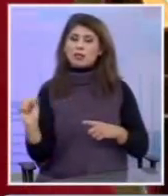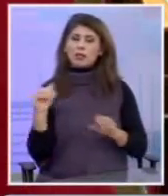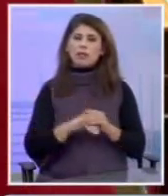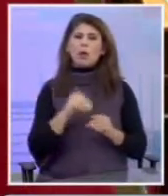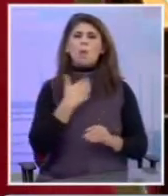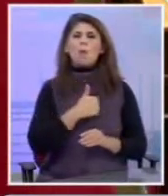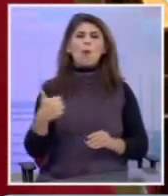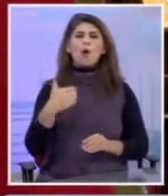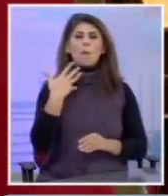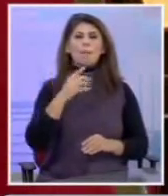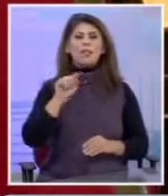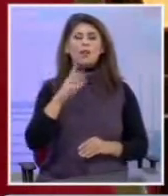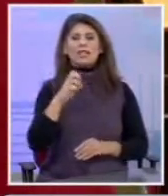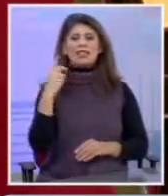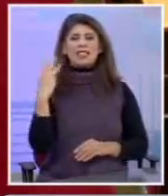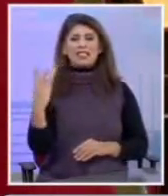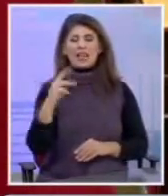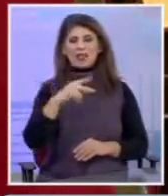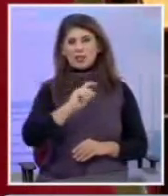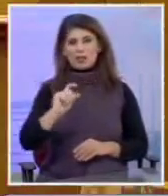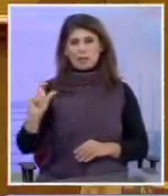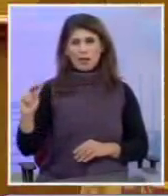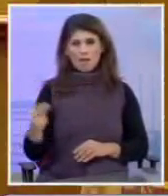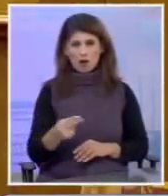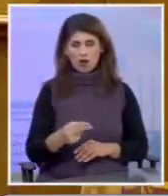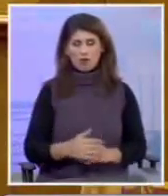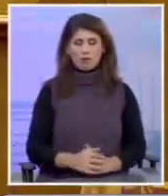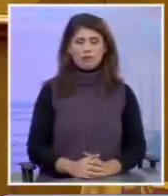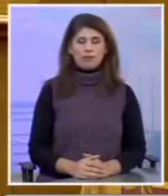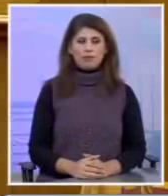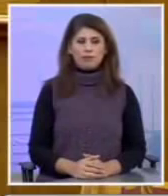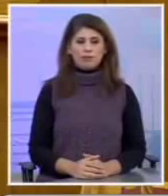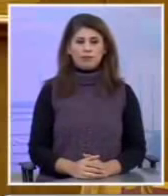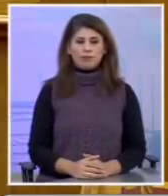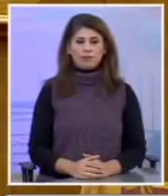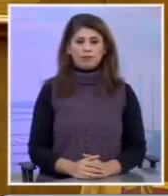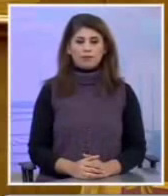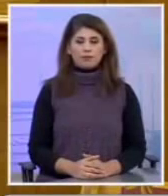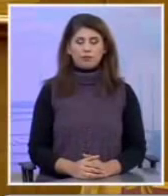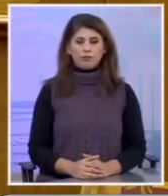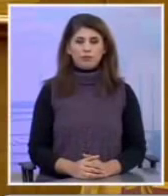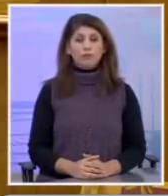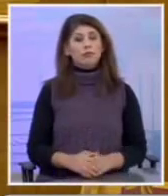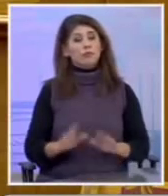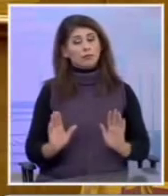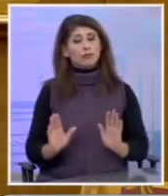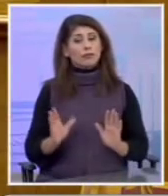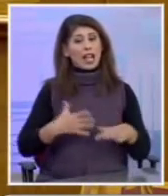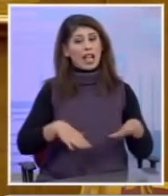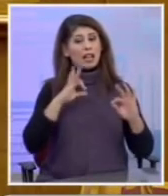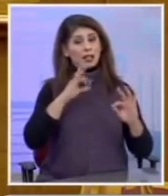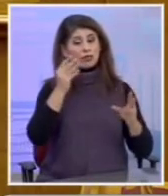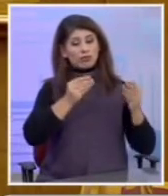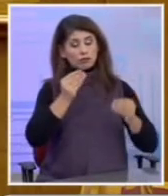με 5,43 δισεκατομμύρια ευρώ και έτσι, αντί των αρχικών εκτιμήσεων